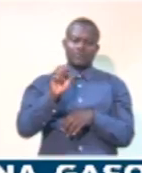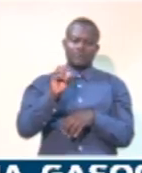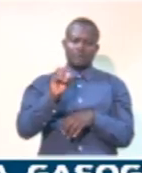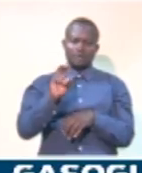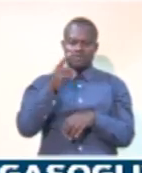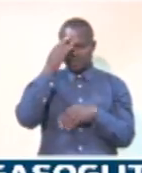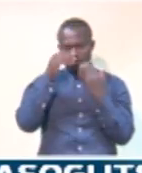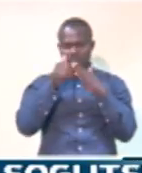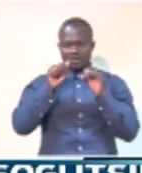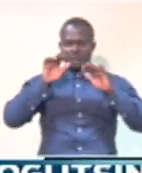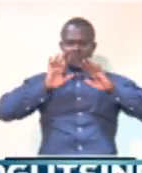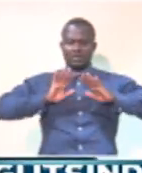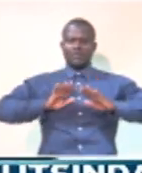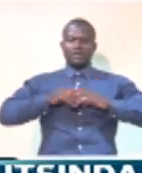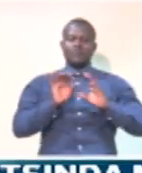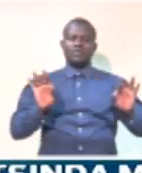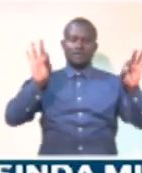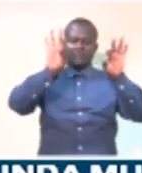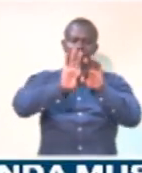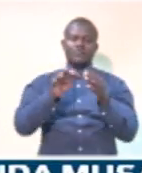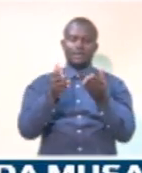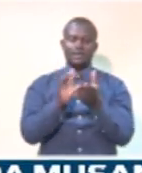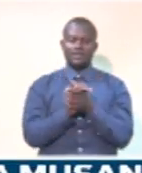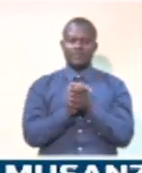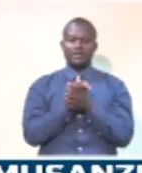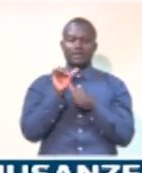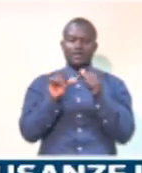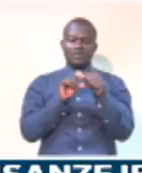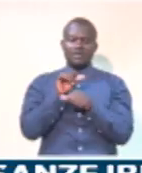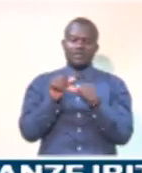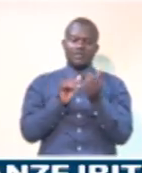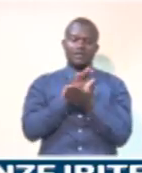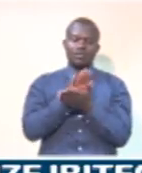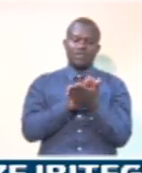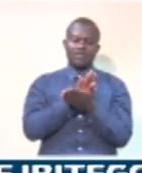kuba byatuza mu biciro bihari kubyakira n'amavuta